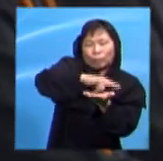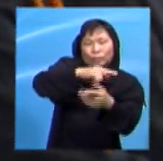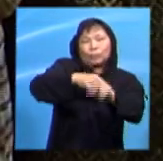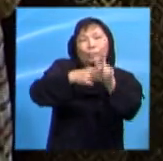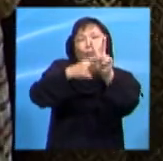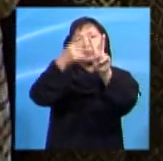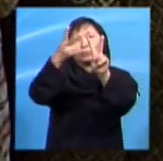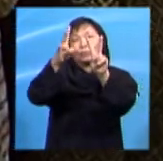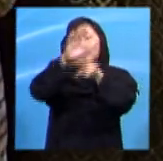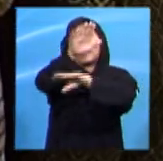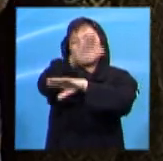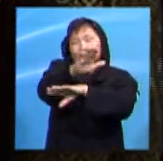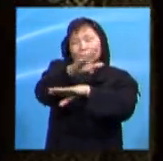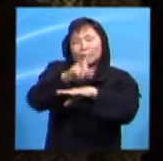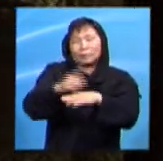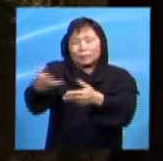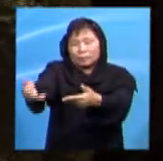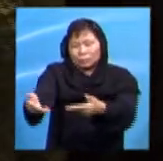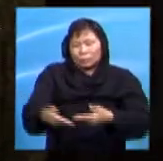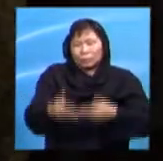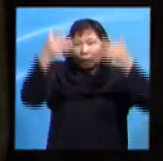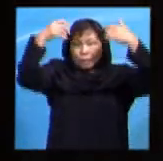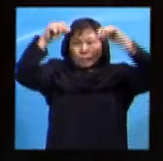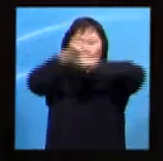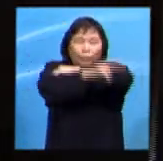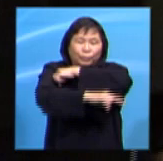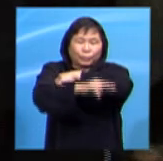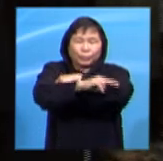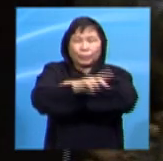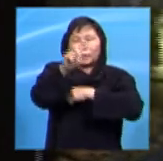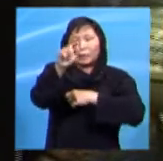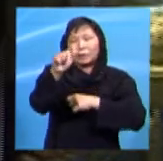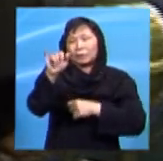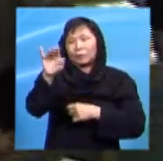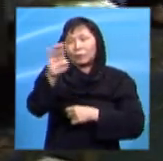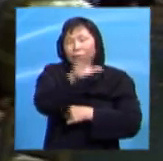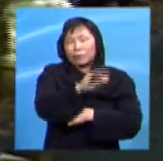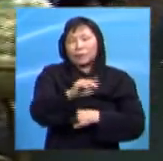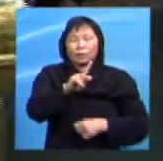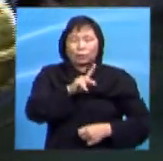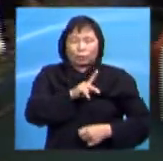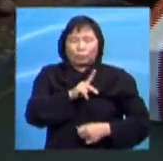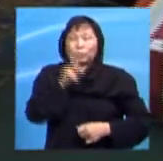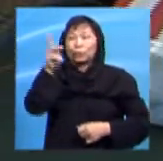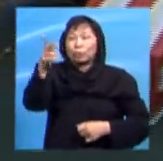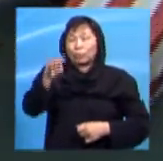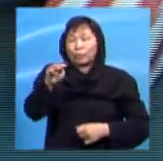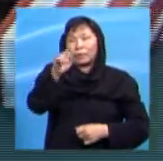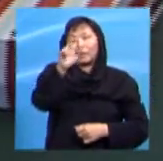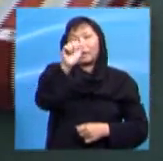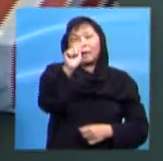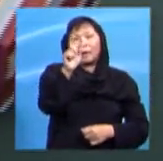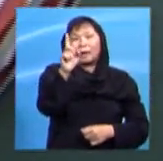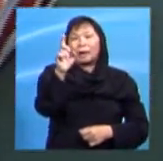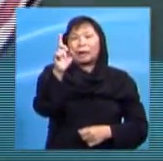217 petang disambut yang di-pertua Negeri Tun Abdul TB Mahmud dan ketua menteri Tan Sri adnal satim